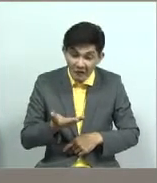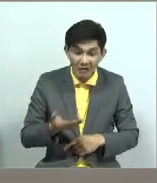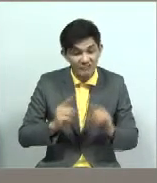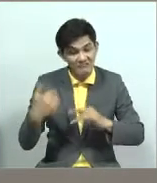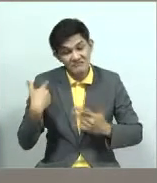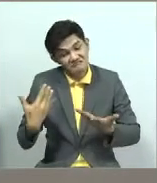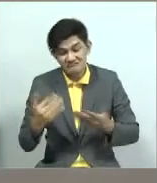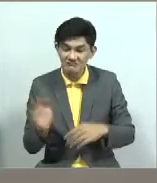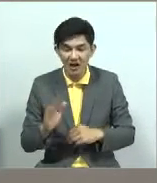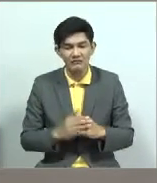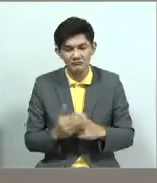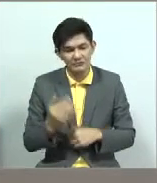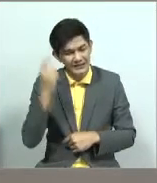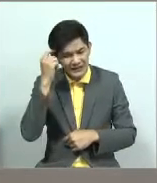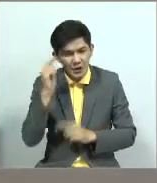กันรู้เรื่องนะเนาะ